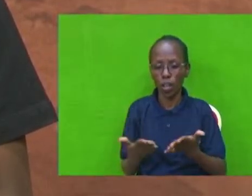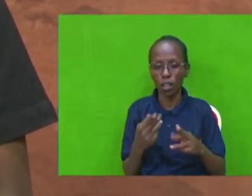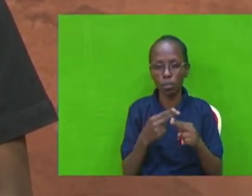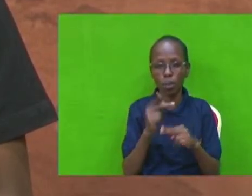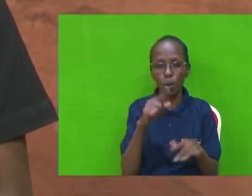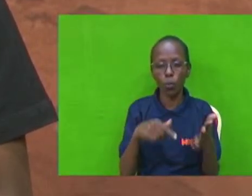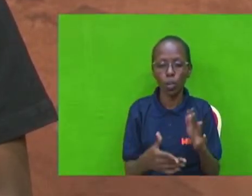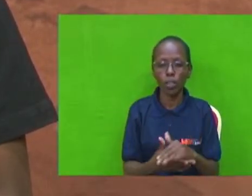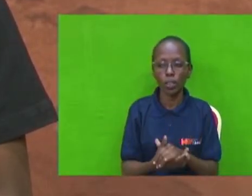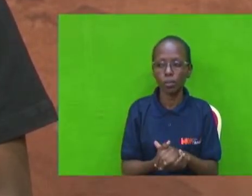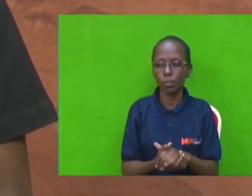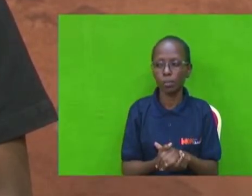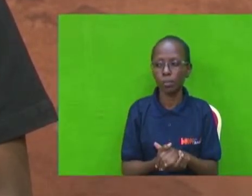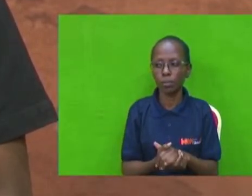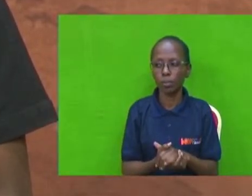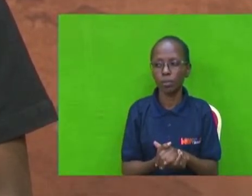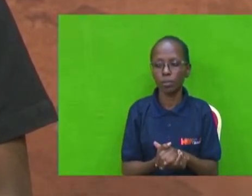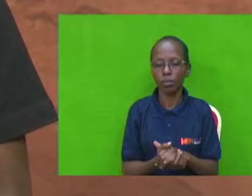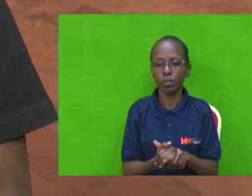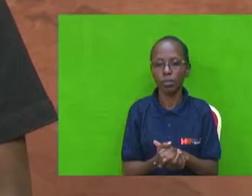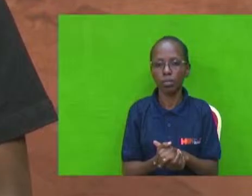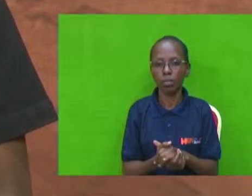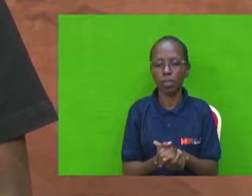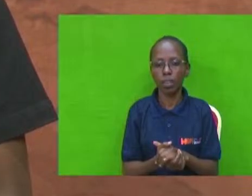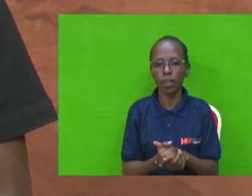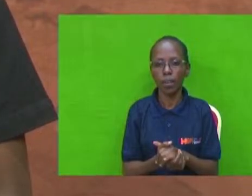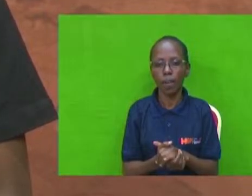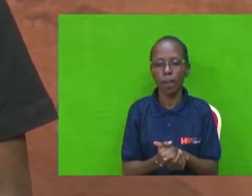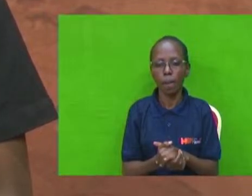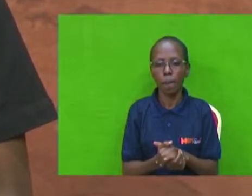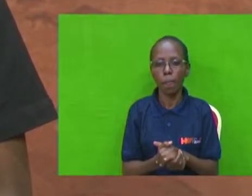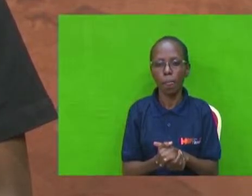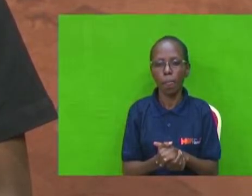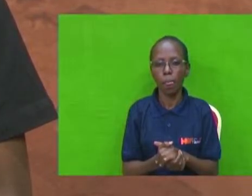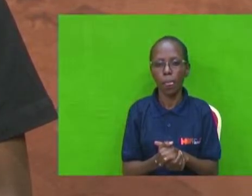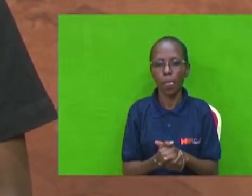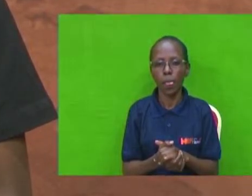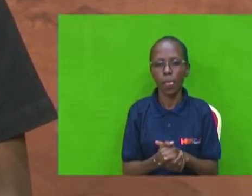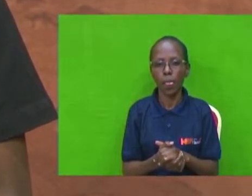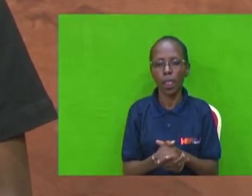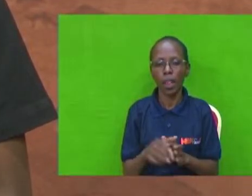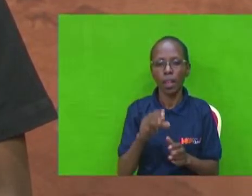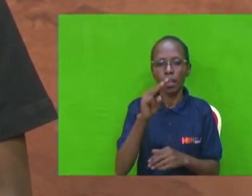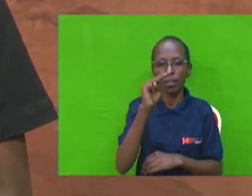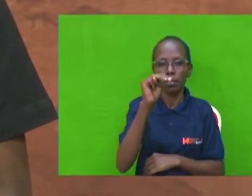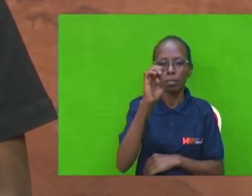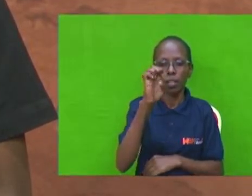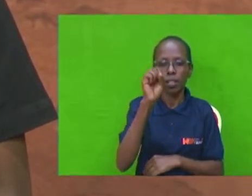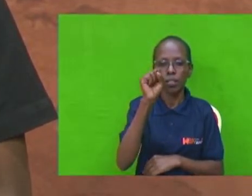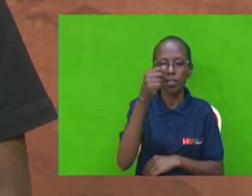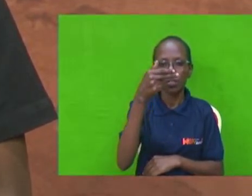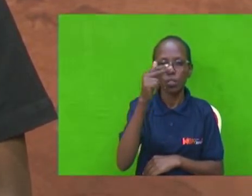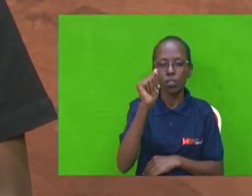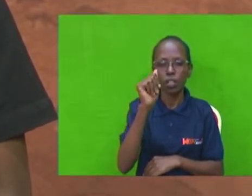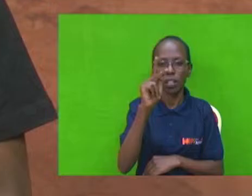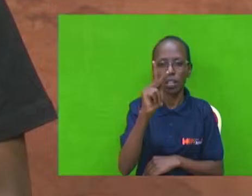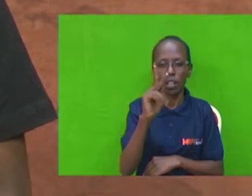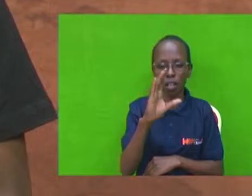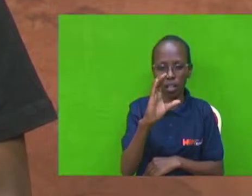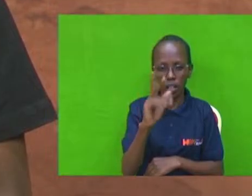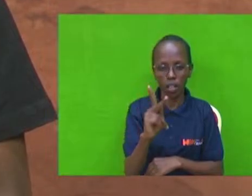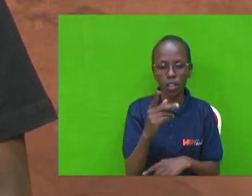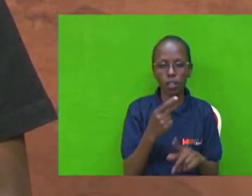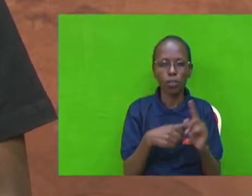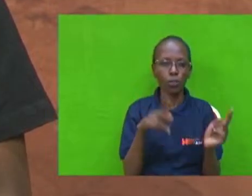nani? Mwalimu, habari zenu? Ni nzuri. Huyu ni mwalimu Mesha kutoka Jogoo FDKC.